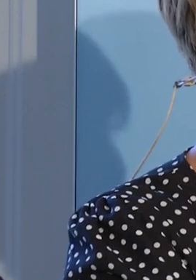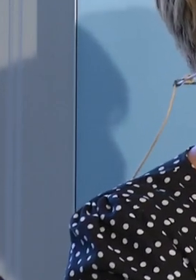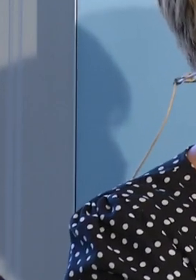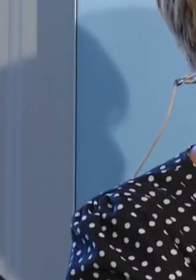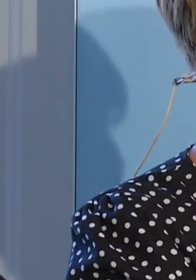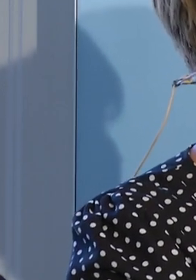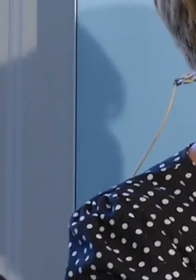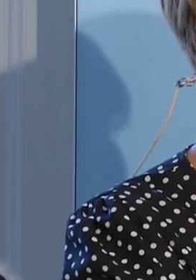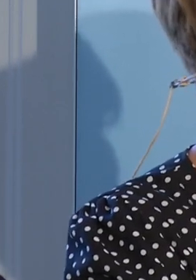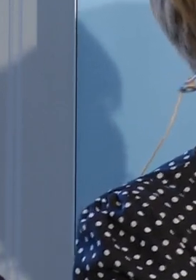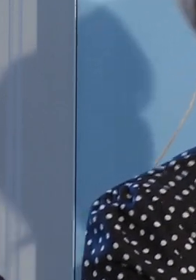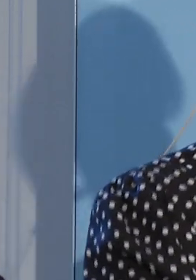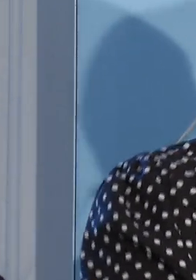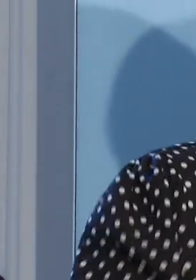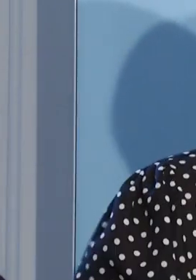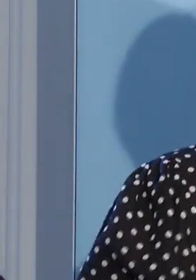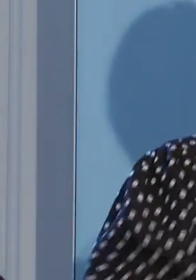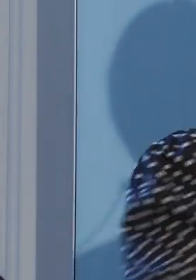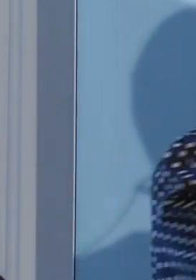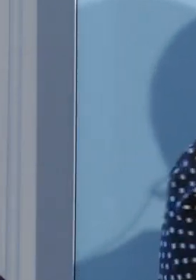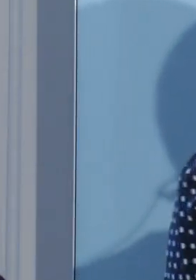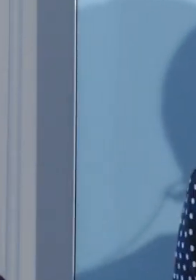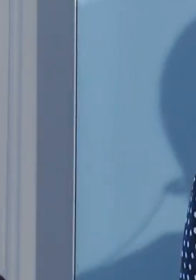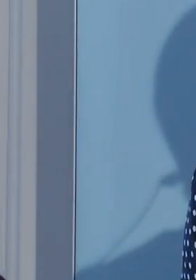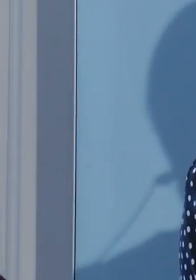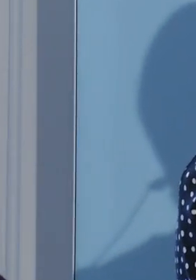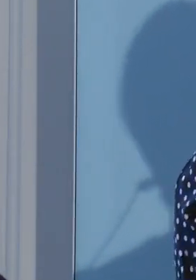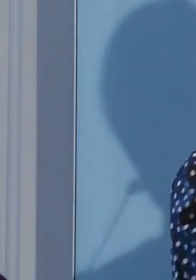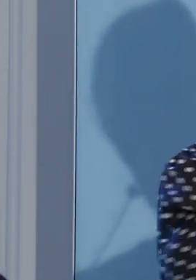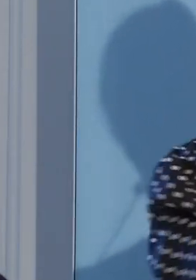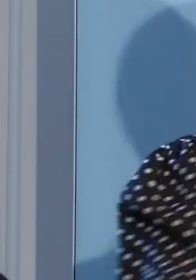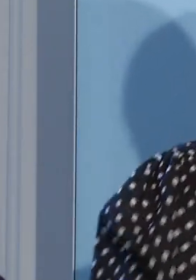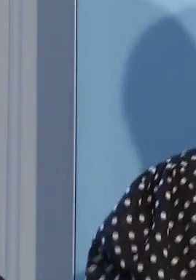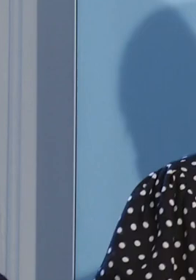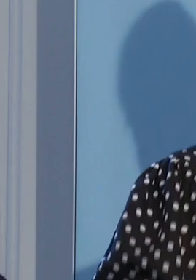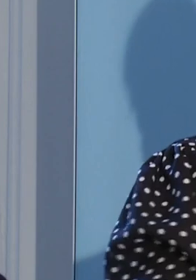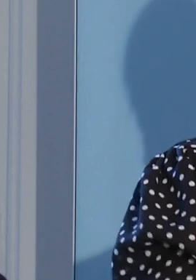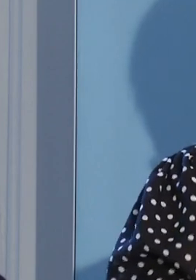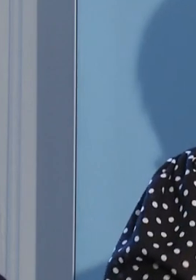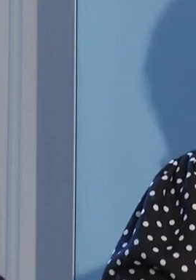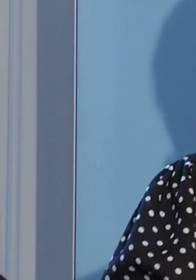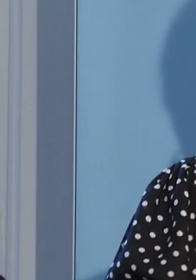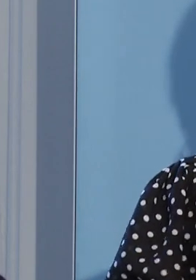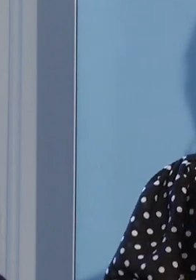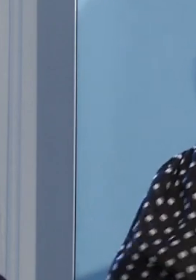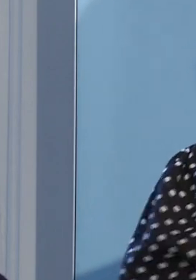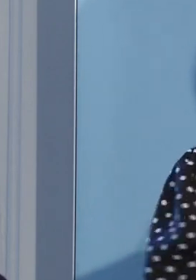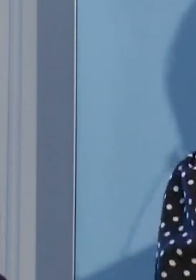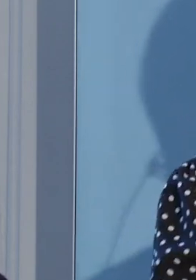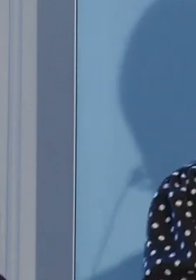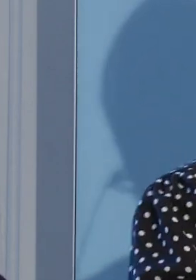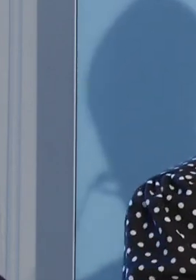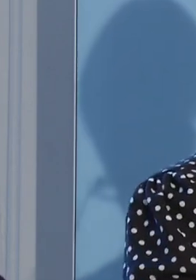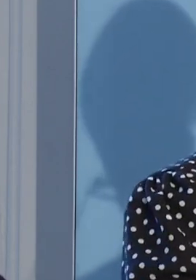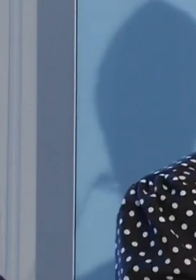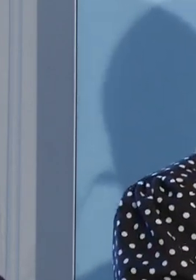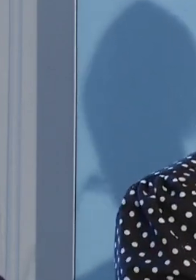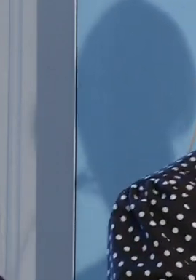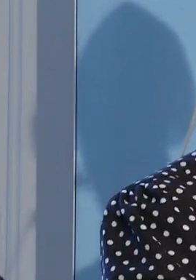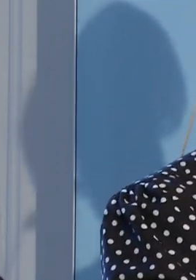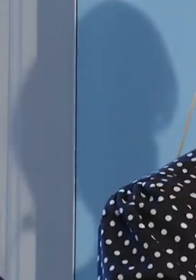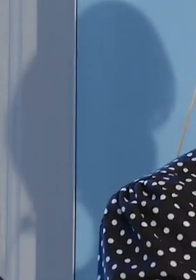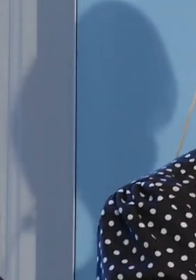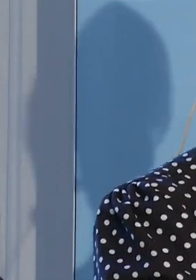hjälps åt att ringa ut in. Vad kan vi göra för att stärka polisens arbete? Hur synkar vi insatserna? Och hur slår vi på de stora